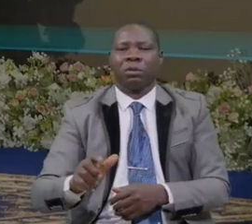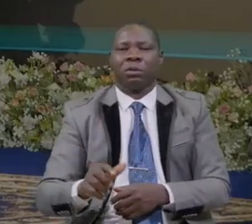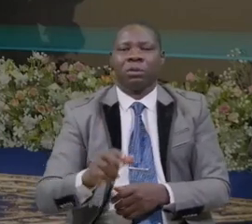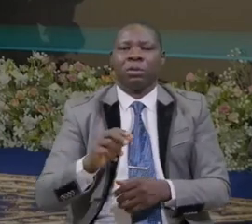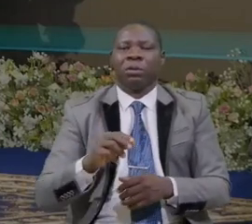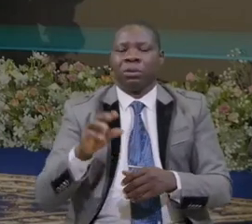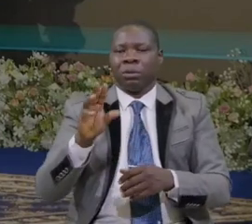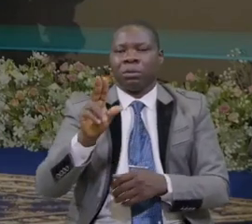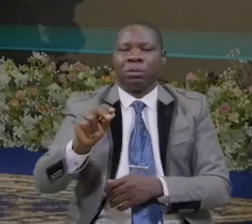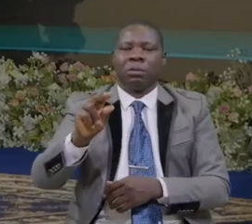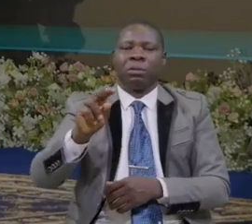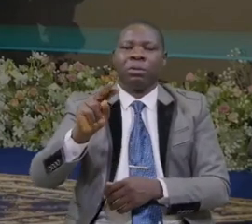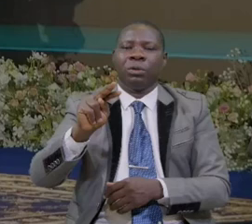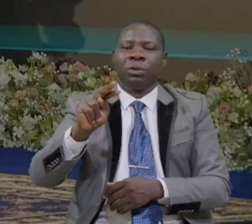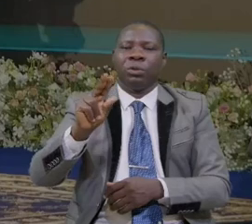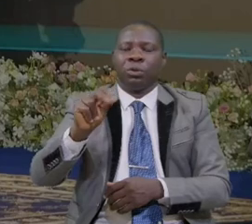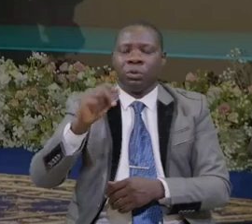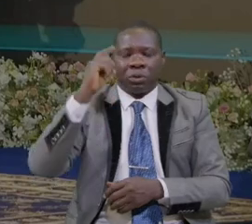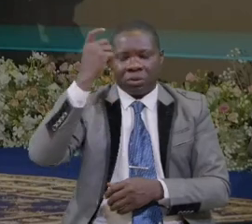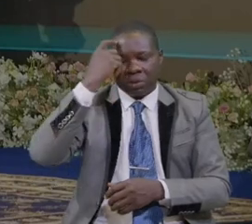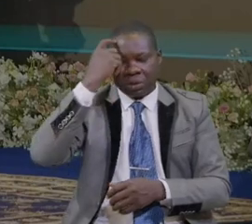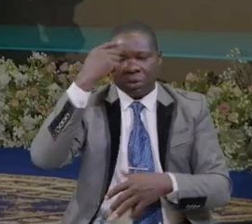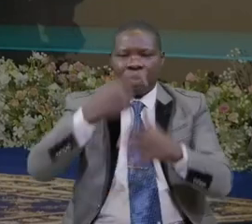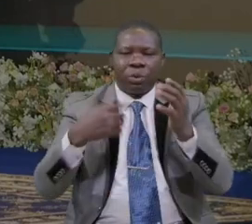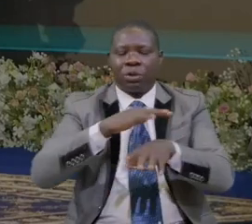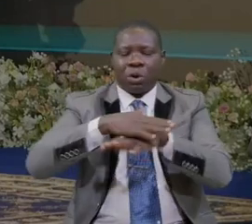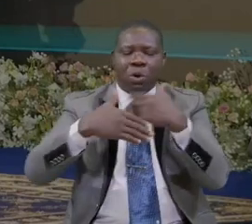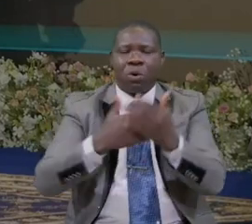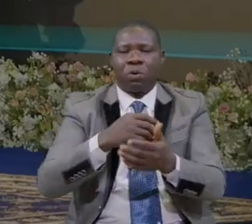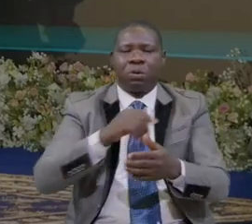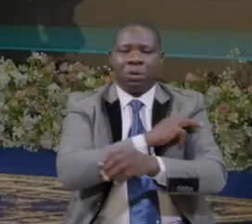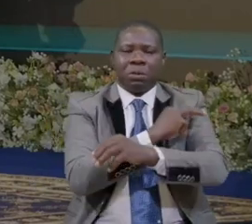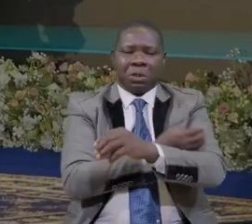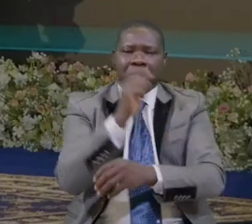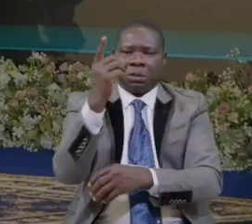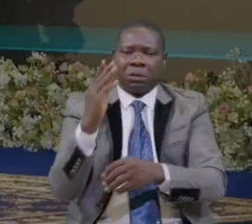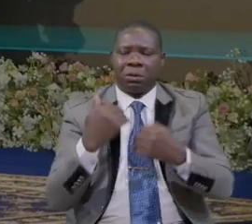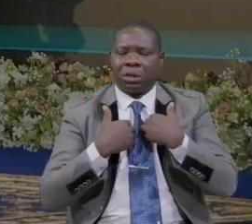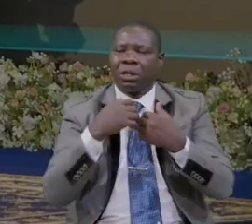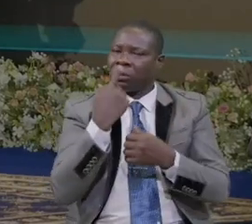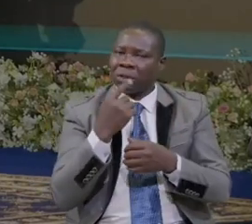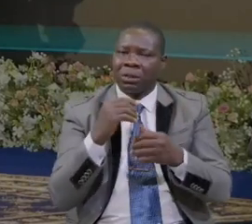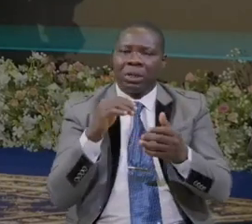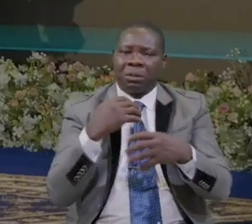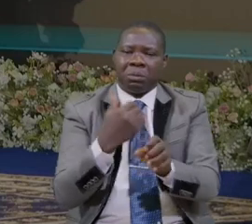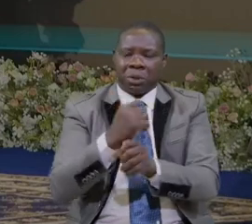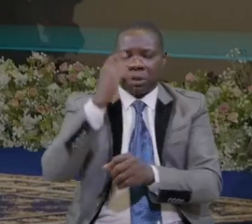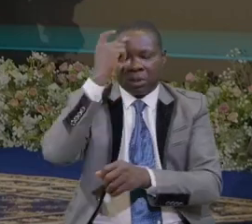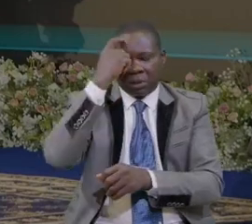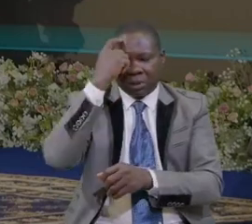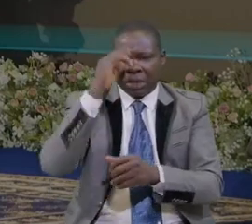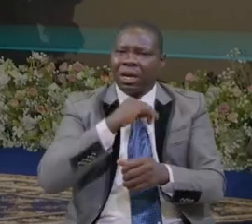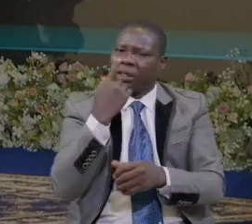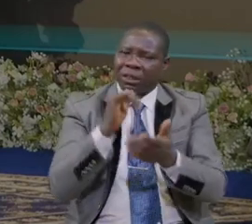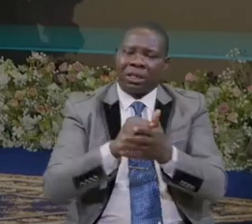N'est rien du tout. Ce que le Dieu Tout-Puissant a dit, ça a du sens. Il dit ça a du sens.